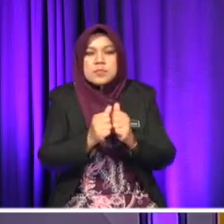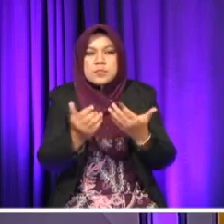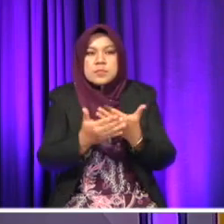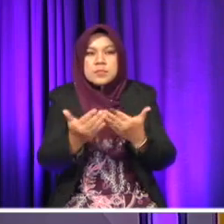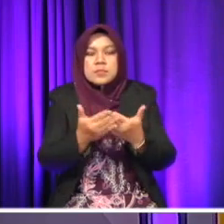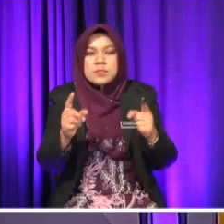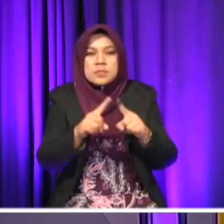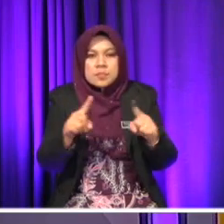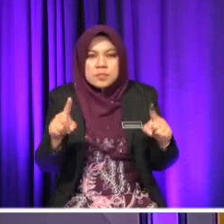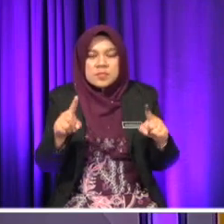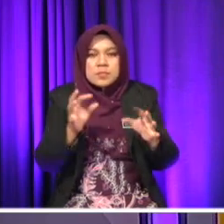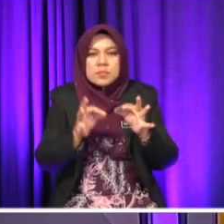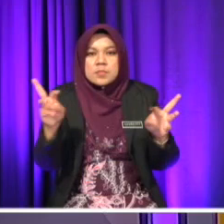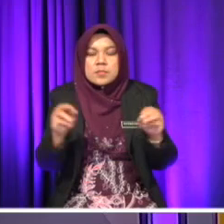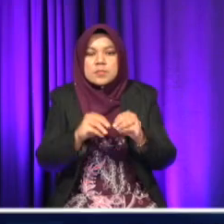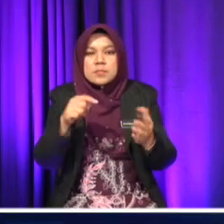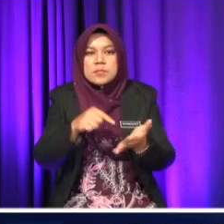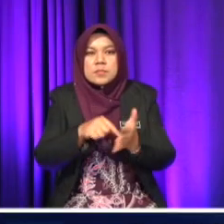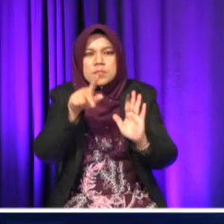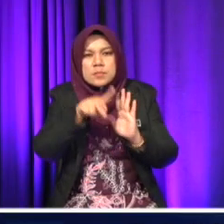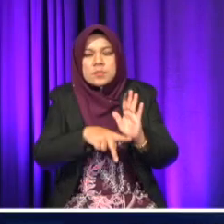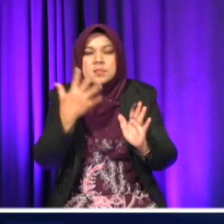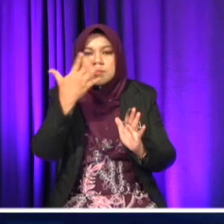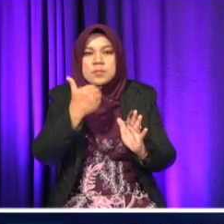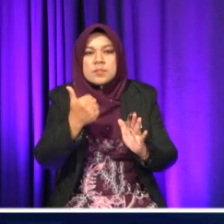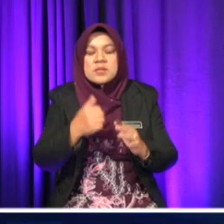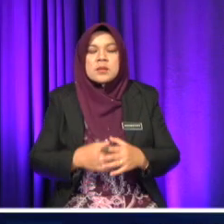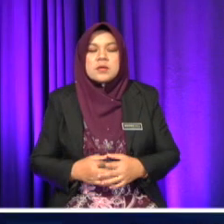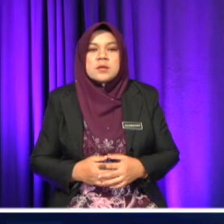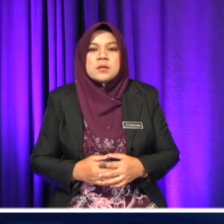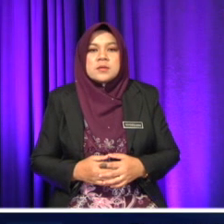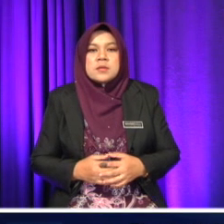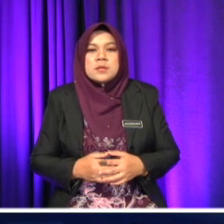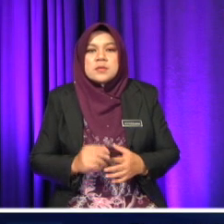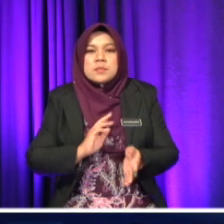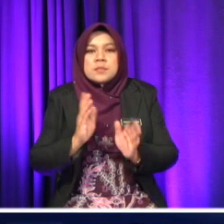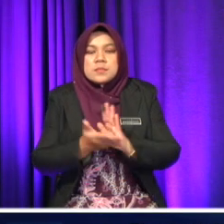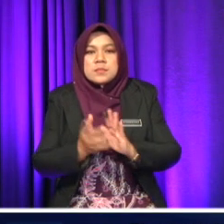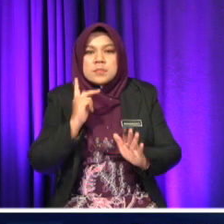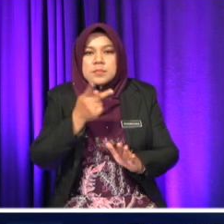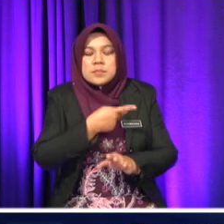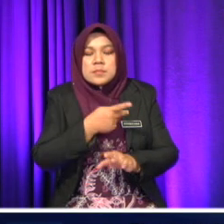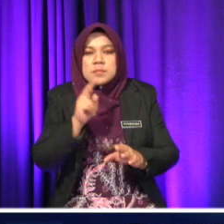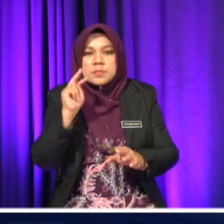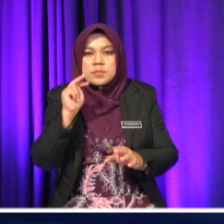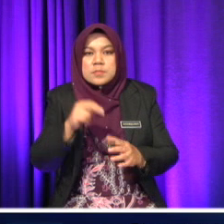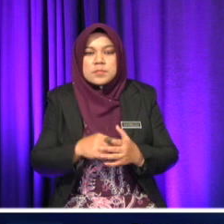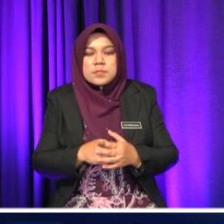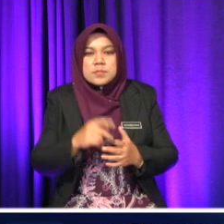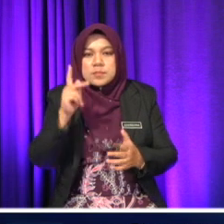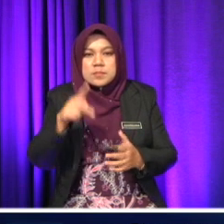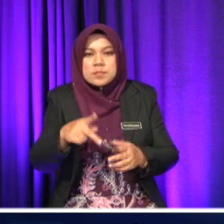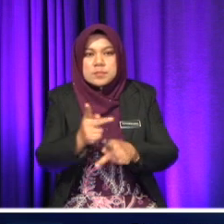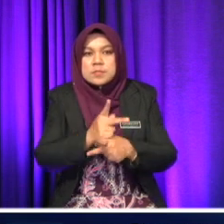kalau macam ini kita kata dia kurang lah cantik dari segi puitisnya kita boleh buang ukhuwah nanti pasti terjaga